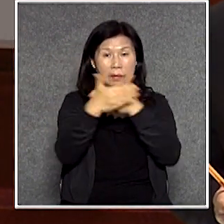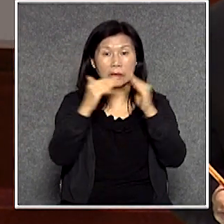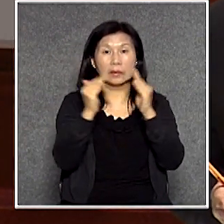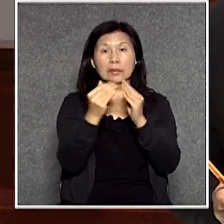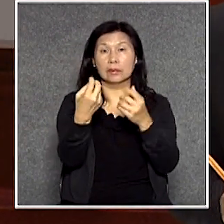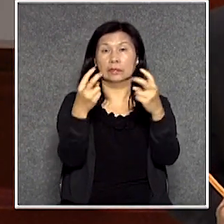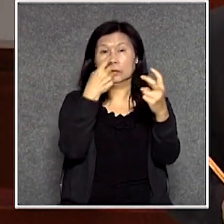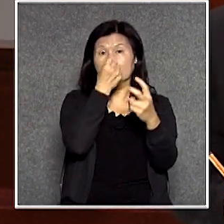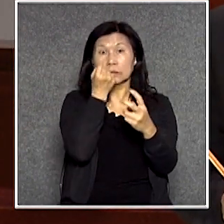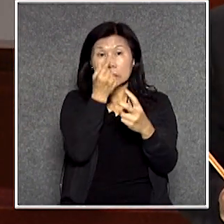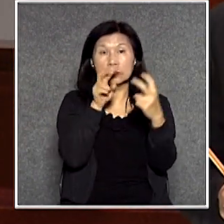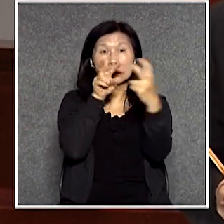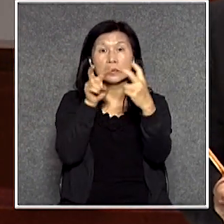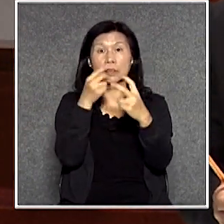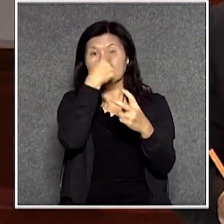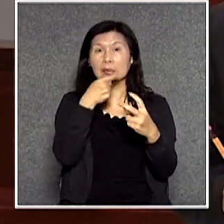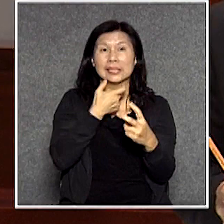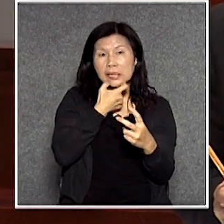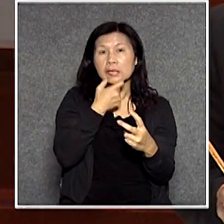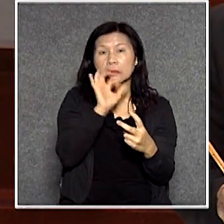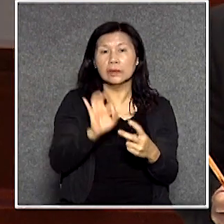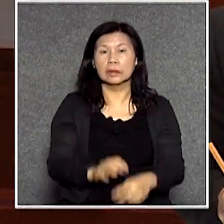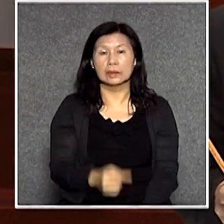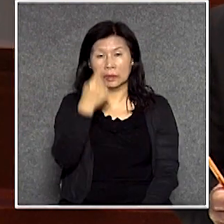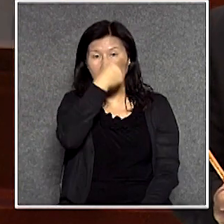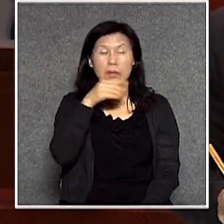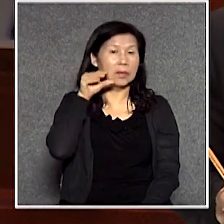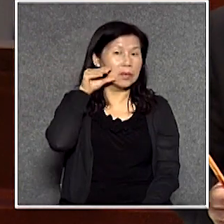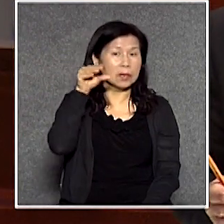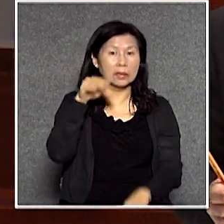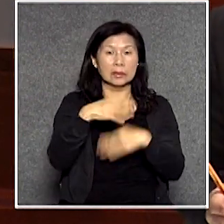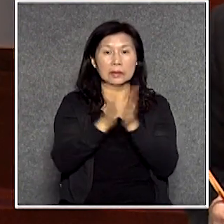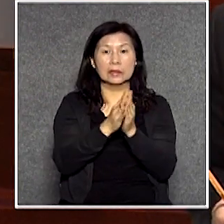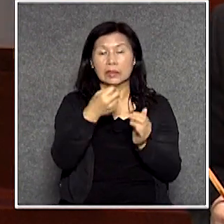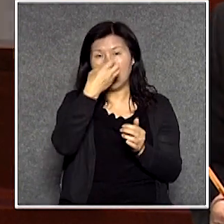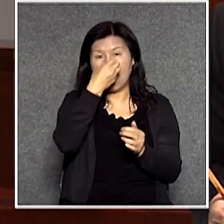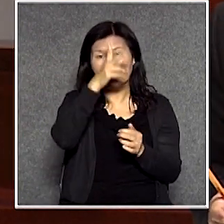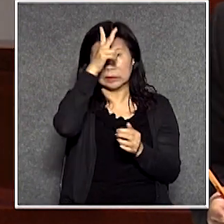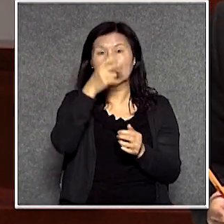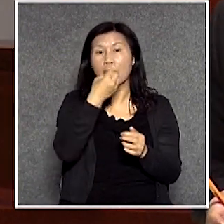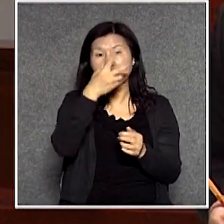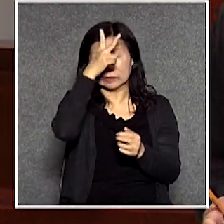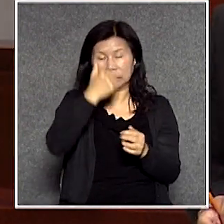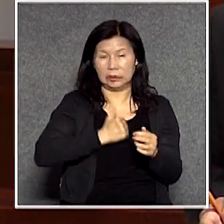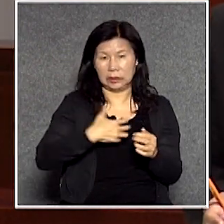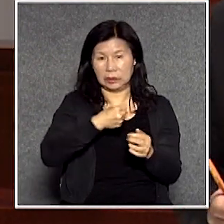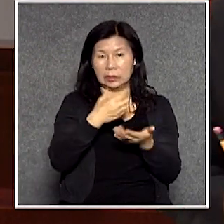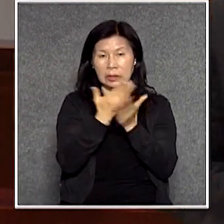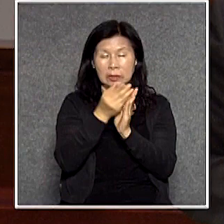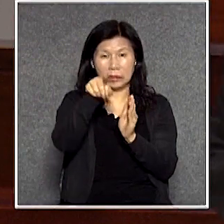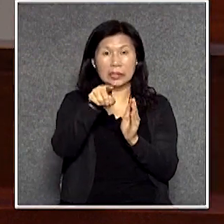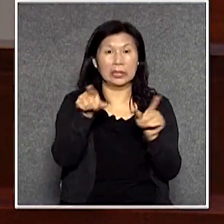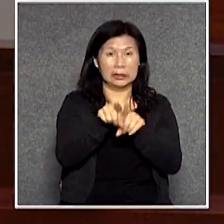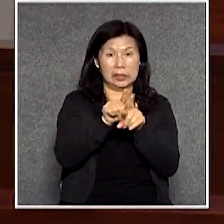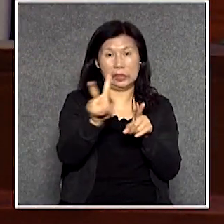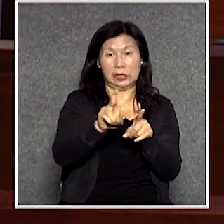講嘢，皮笑肉不笑。喂，你講面皮厚，冇人厚得過特區政府啲官員噶啦，阿主席。雖然你面皮都好厚，